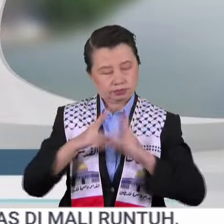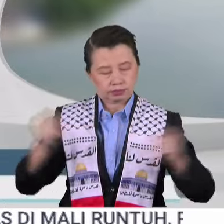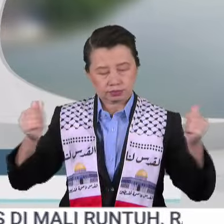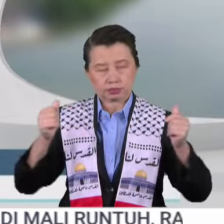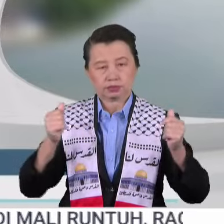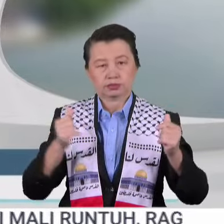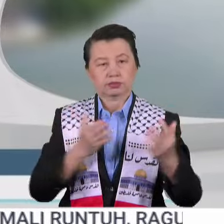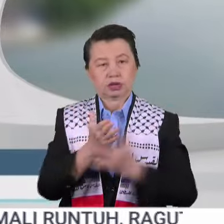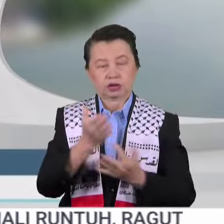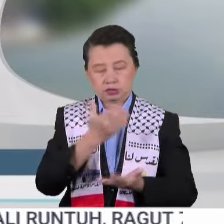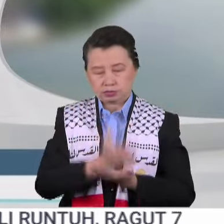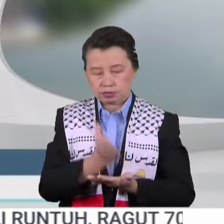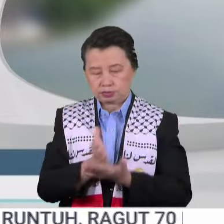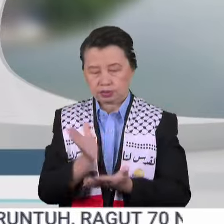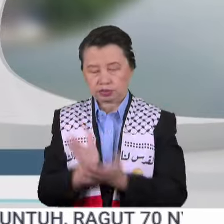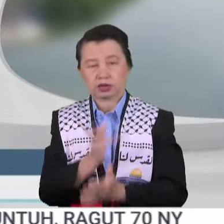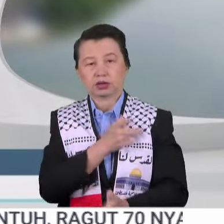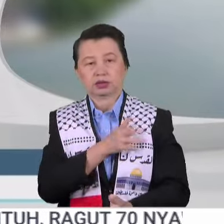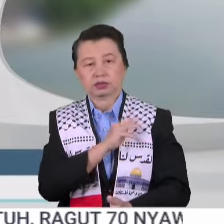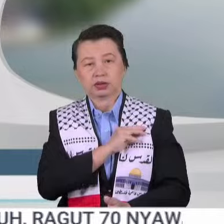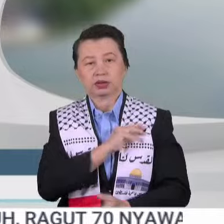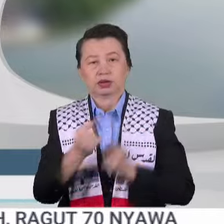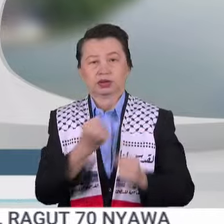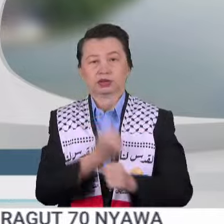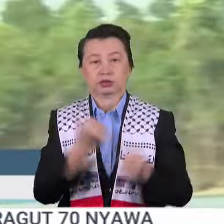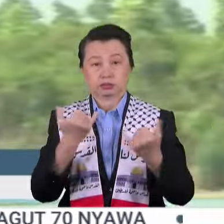diselesaikan melalui bajet kementerian itu tahun ini.